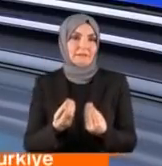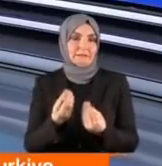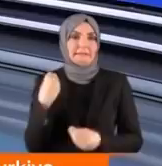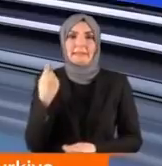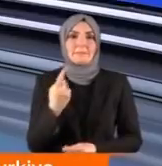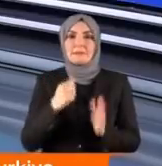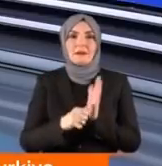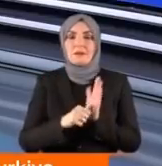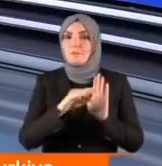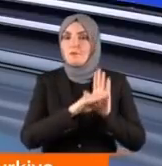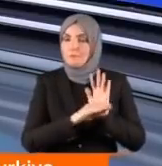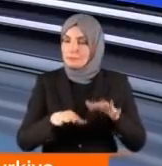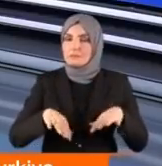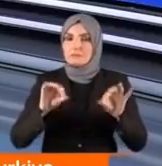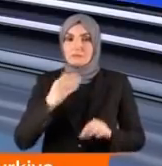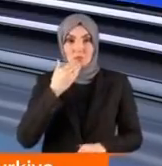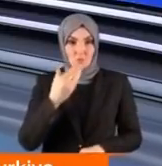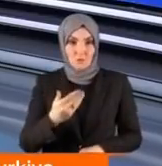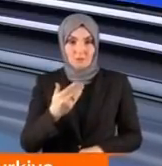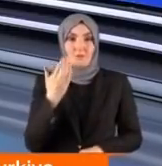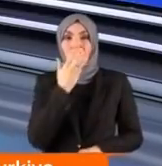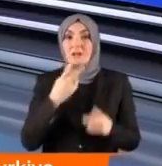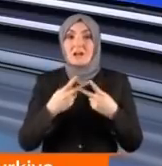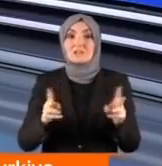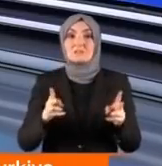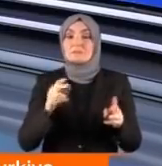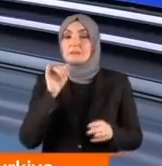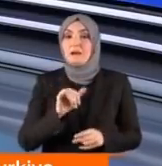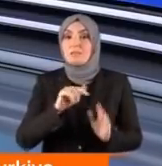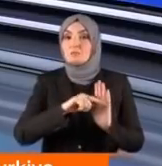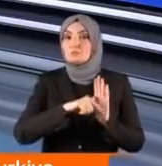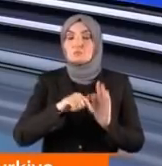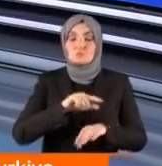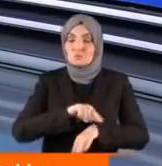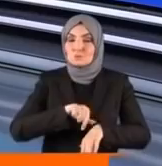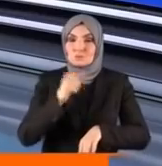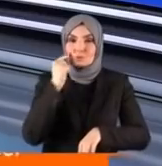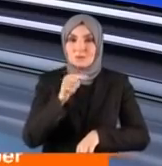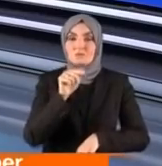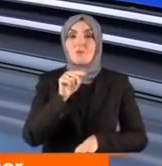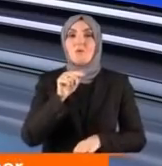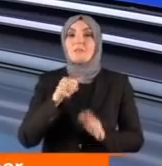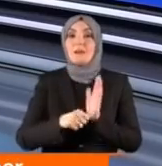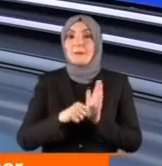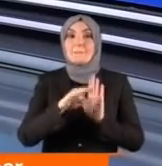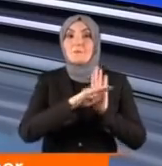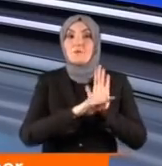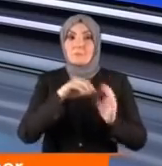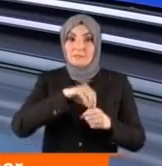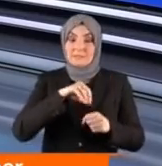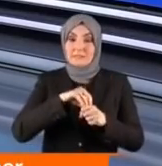bir takvim hazırladı mı altını çizdi okulların açılması ile ilgili sürecinde o takvimdeki Öncelikle başlıklar arasında yer aldığını